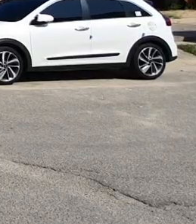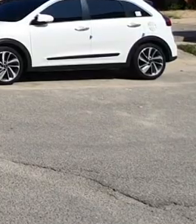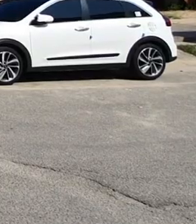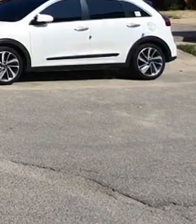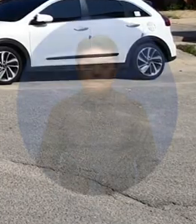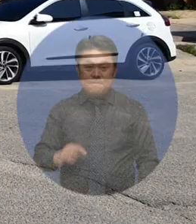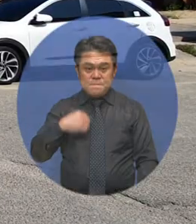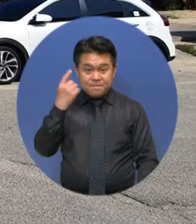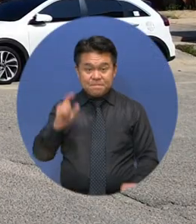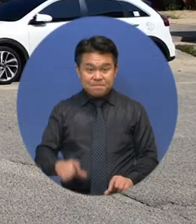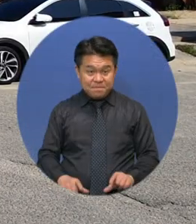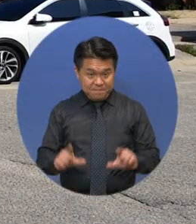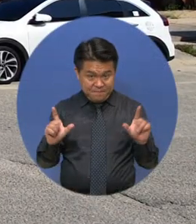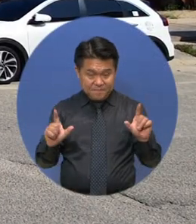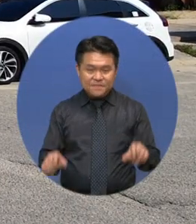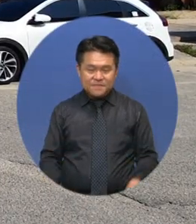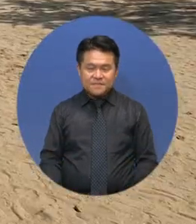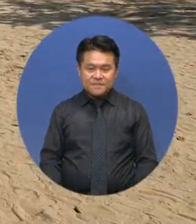이튿날